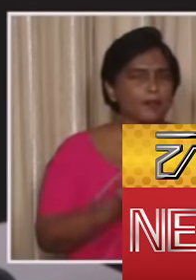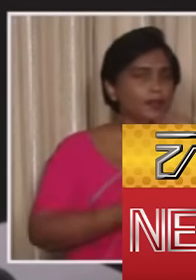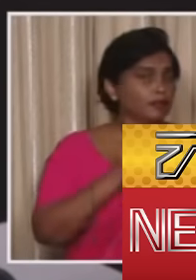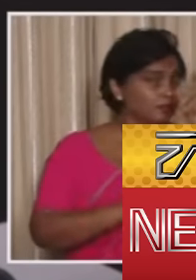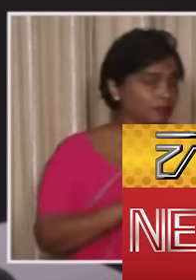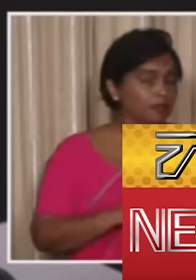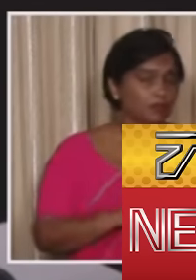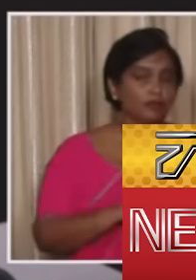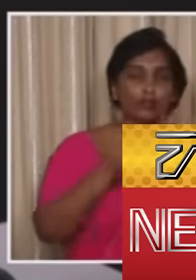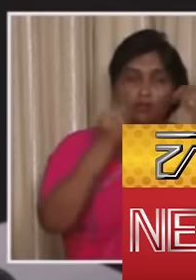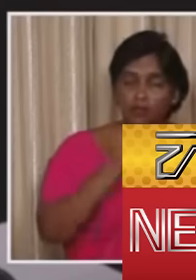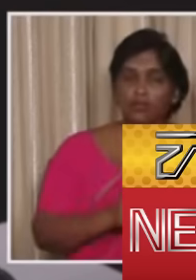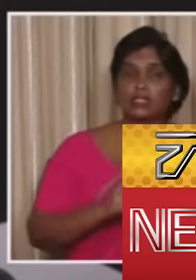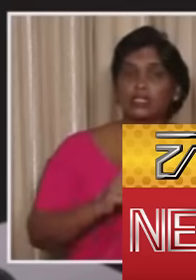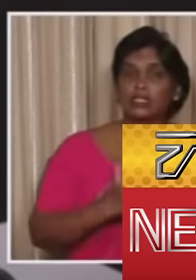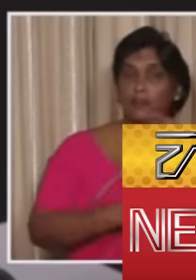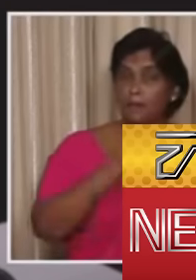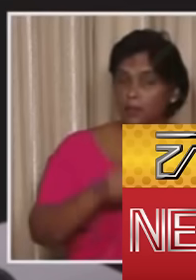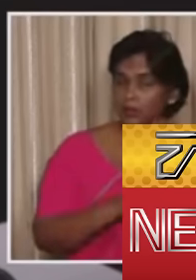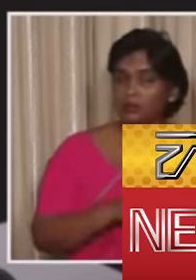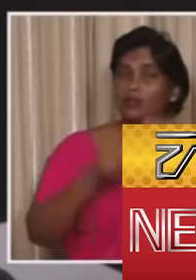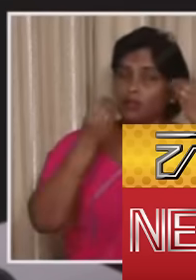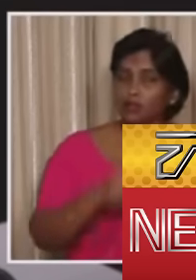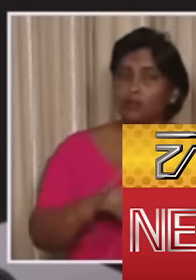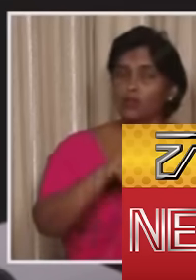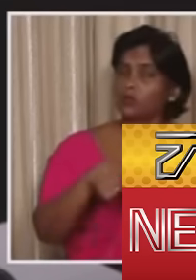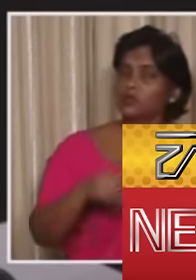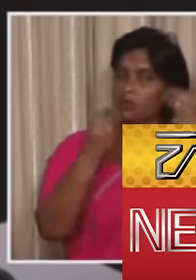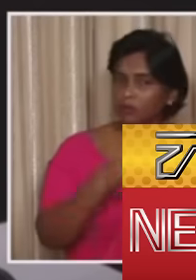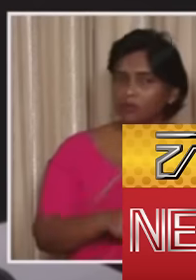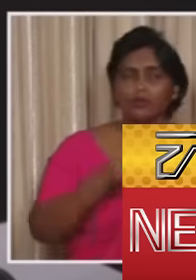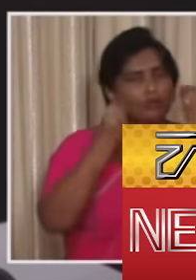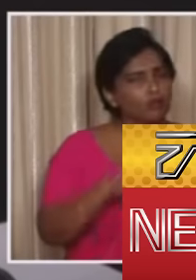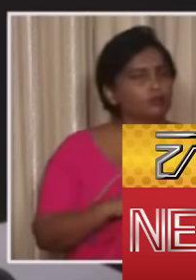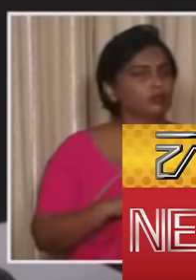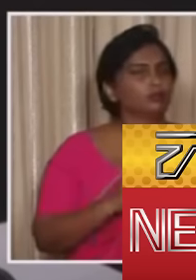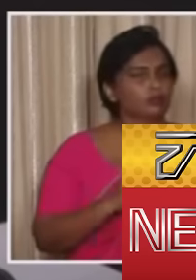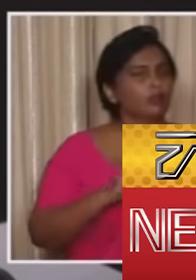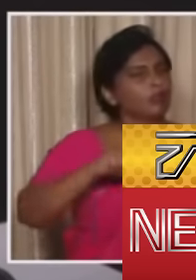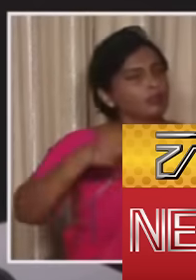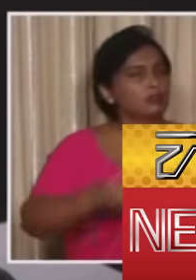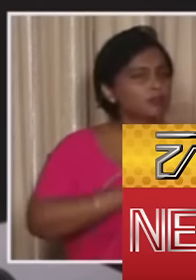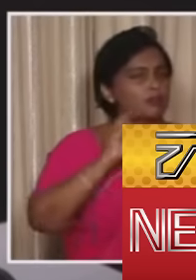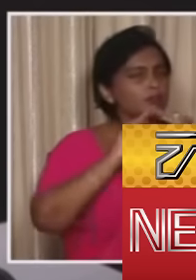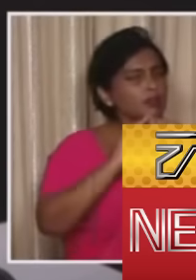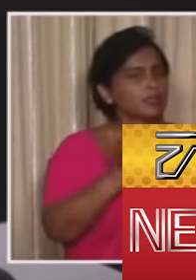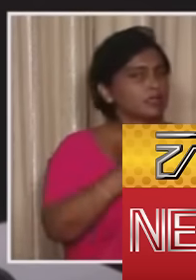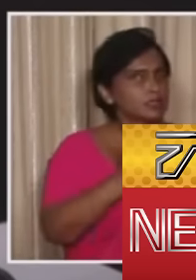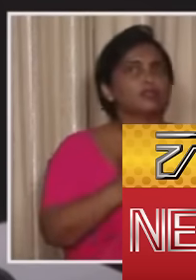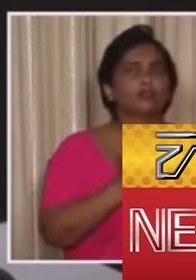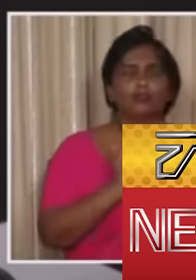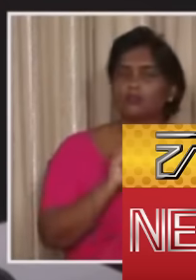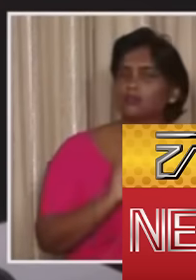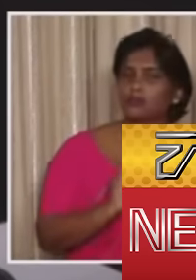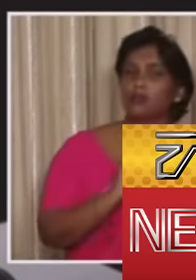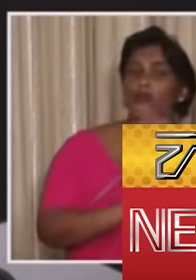ව්‍යවසායකයන් කඩාවැටේ මෙතන තිබෙන දීවර කර්මාන්තේ කඩාවැටේ මෙතන තිබෙන කුෂ කර්මාන්තේ කඩාවැටේ මෙතන තිබෙන අනිකුත් කර්මාන්ත සහ සේවාවන් ගොඩනැගීම